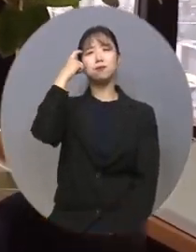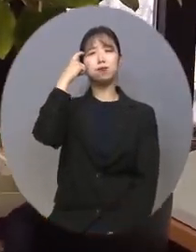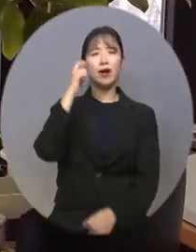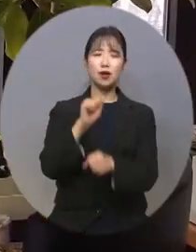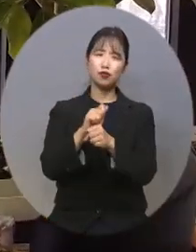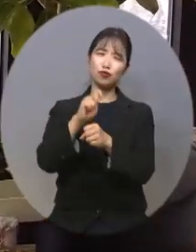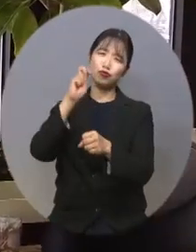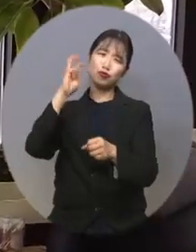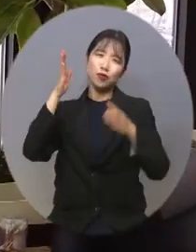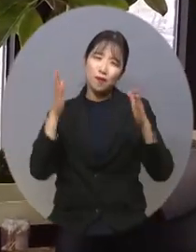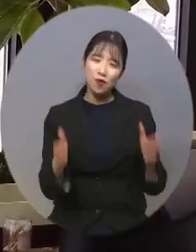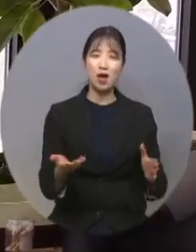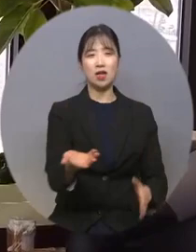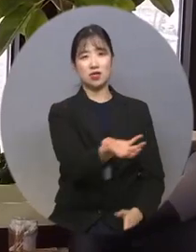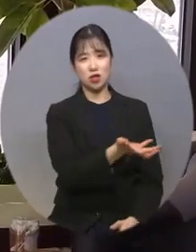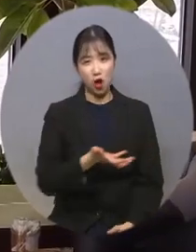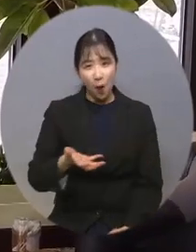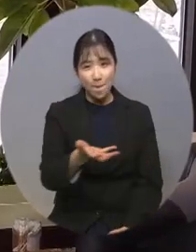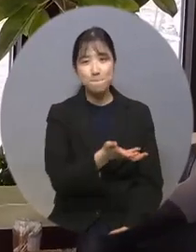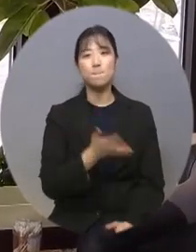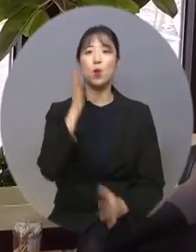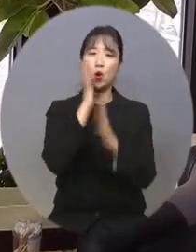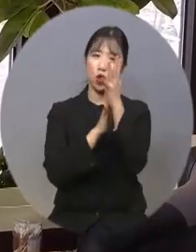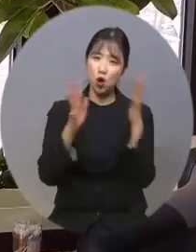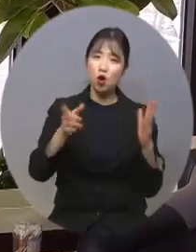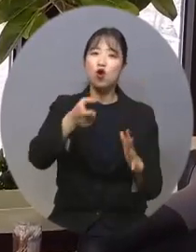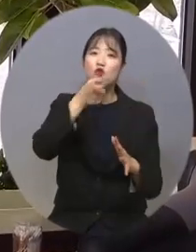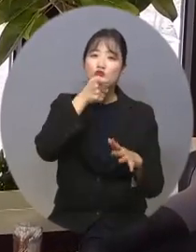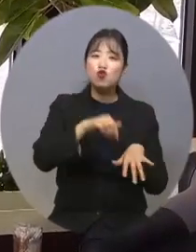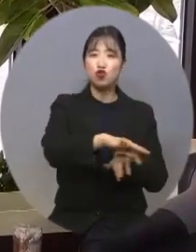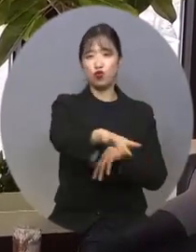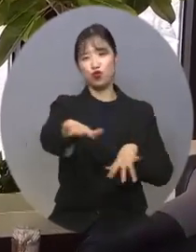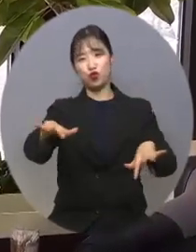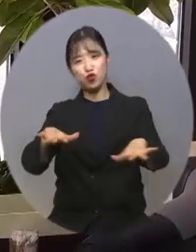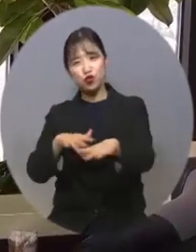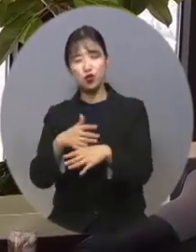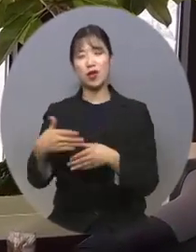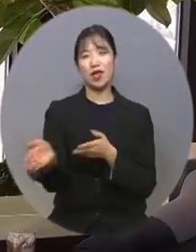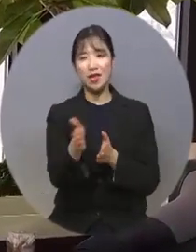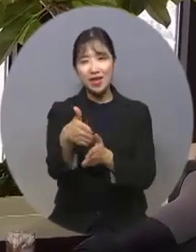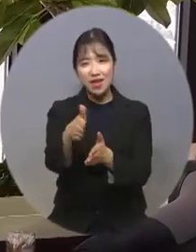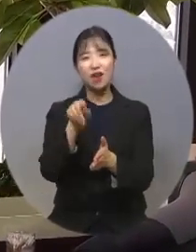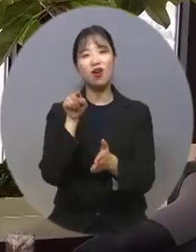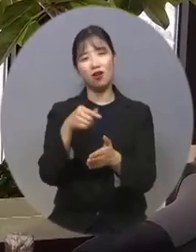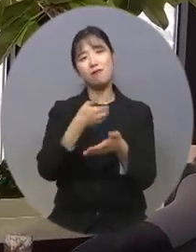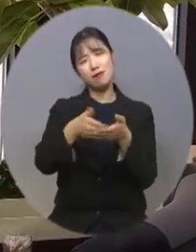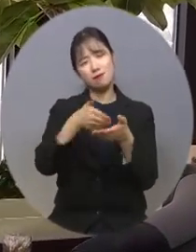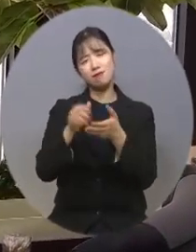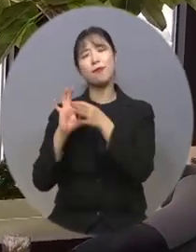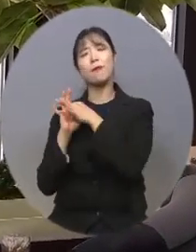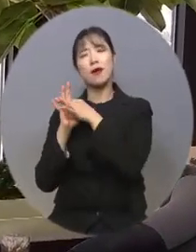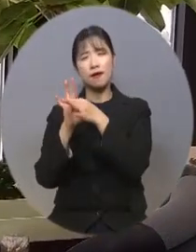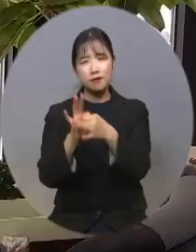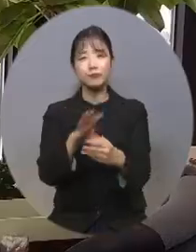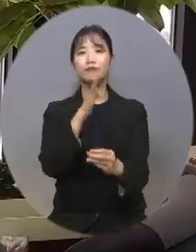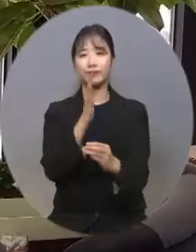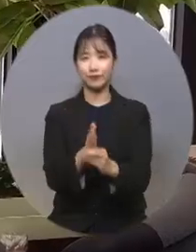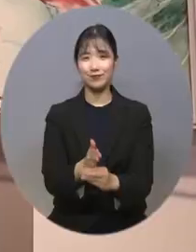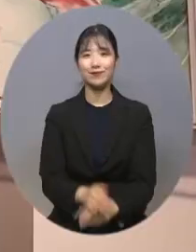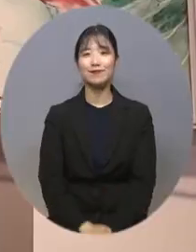그려온 정원과 연못 그리고 물빛과 어우러진 비단 잉어를 주제로 꾸준한 작품 활동을